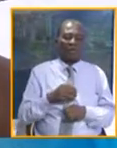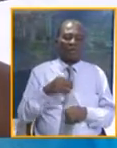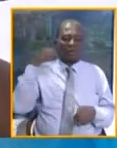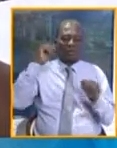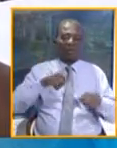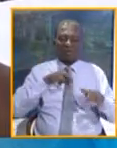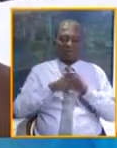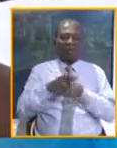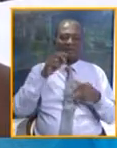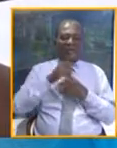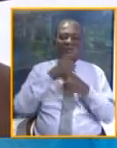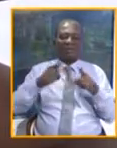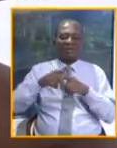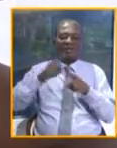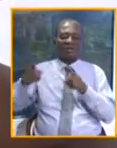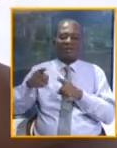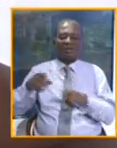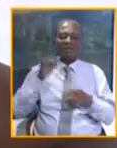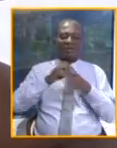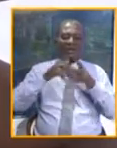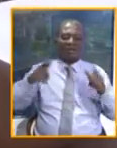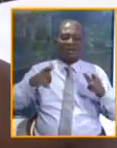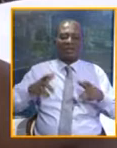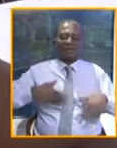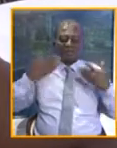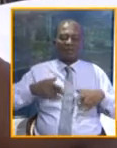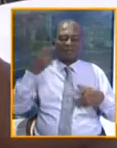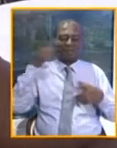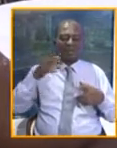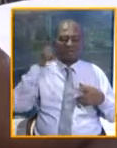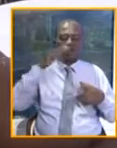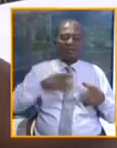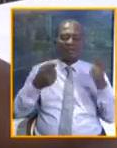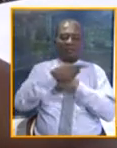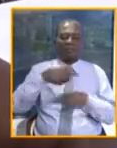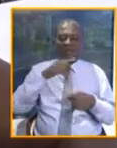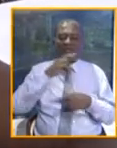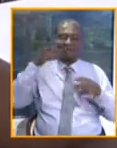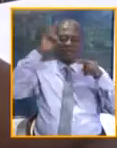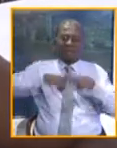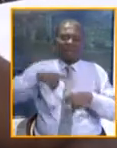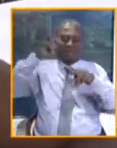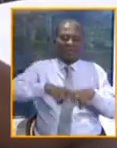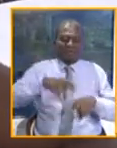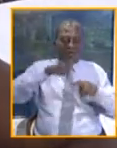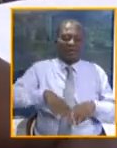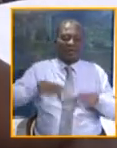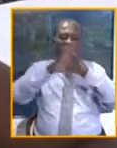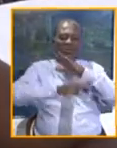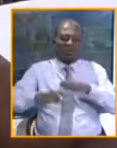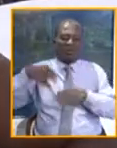rentrer dans certains détails, mais c'est une grande joie. C'est une grande joie parce que les femmes aujourd'hui qui se retrouvent sous la même bâche, en train de partager le